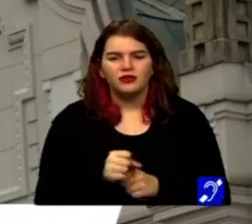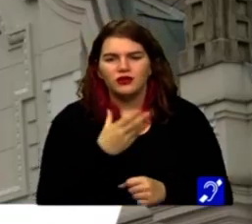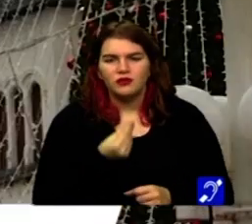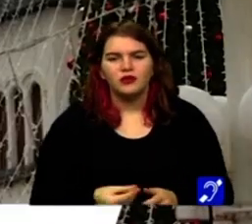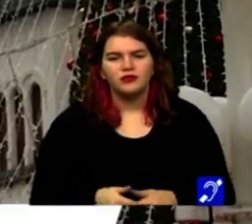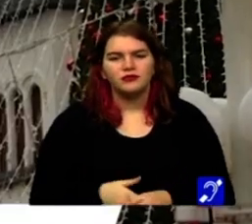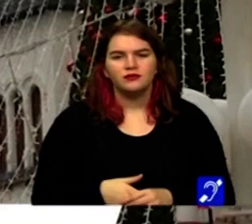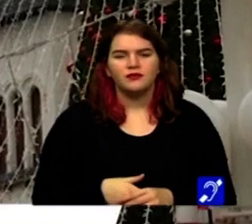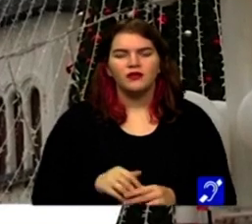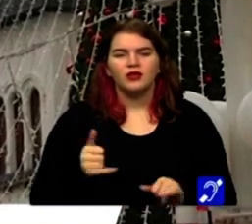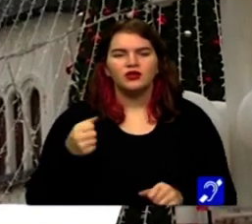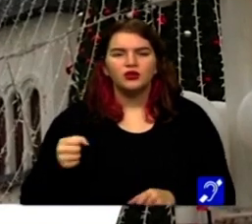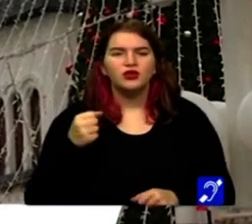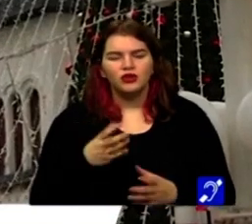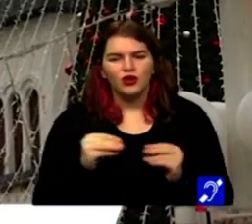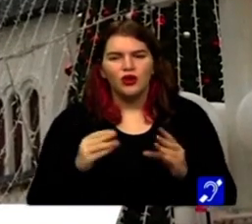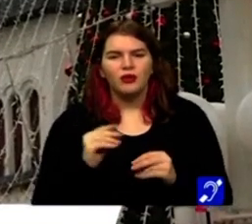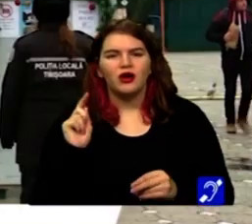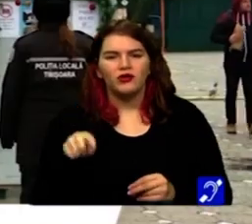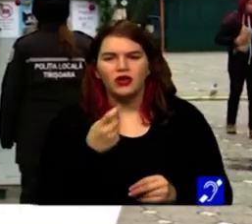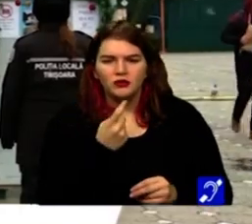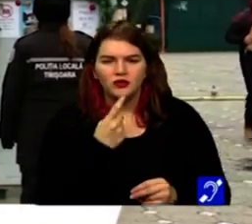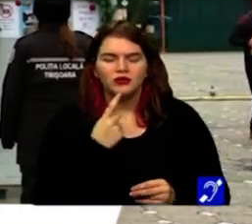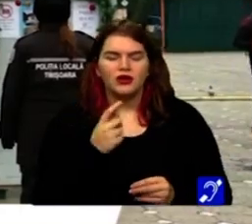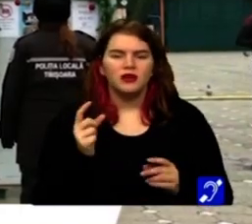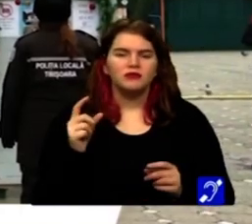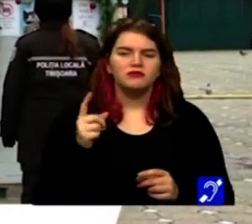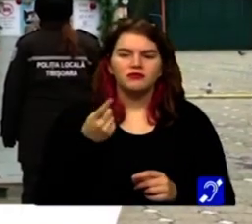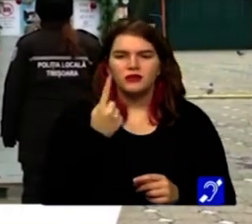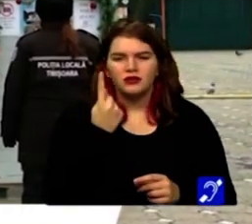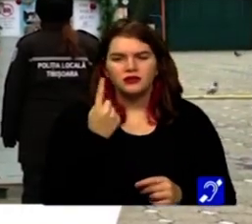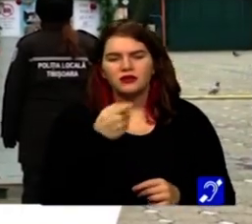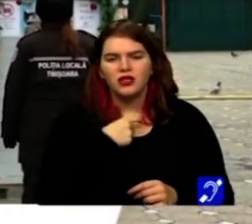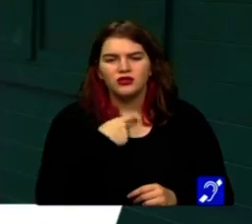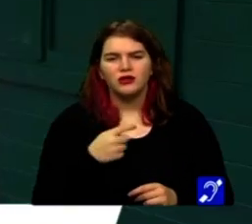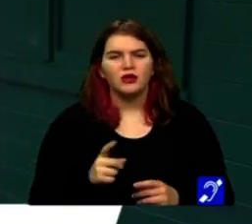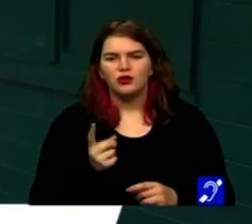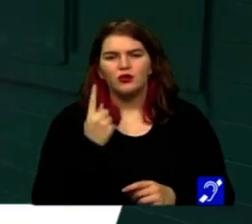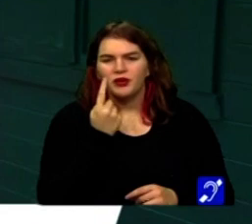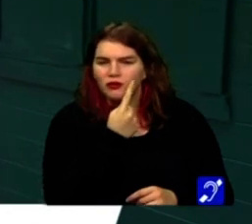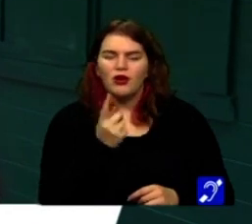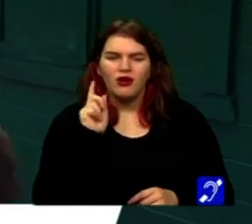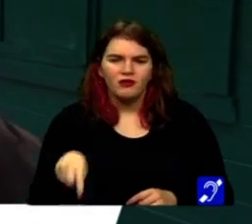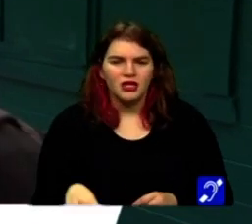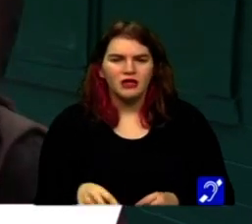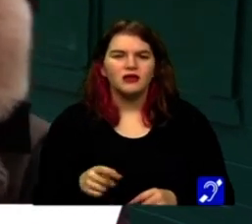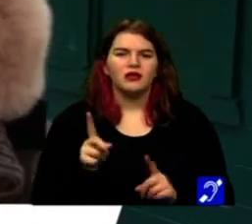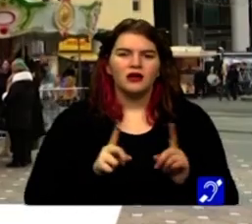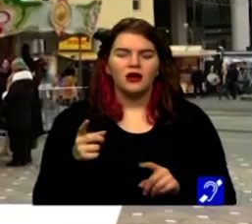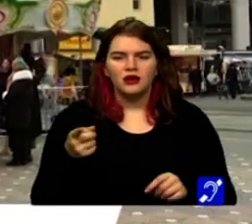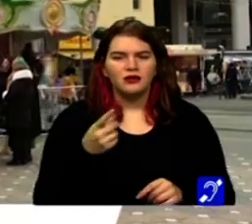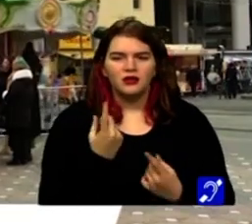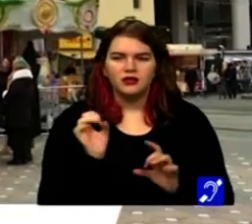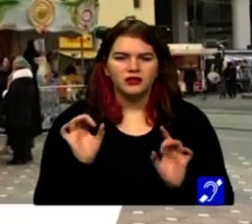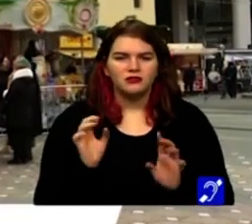frumos. Și turiștii români au venit la Timișoara în mini-vacanța de 1 decembrie. Nu e chiar prima vizită, dar la Târgul de Crăciun